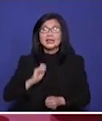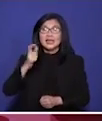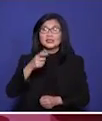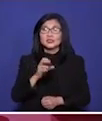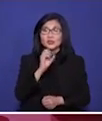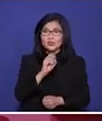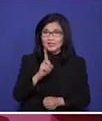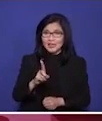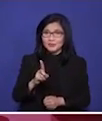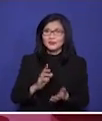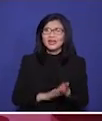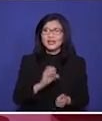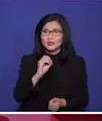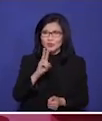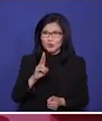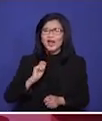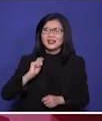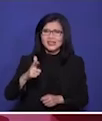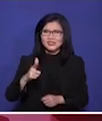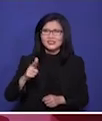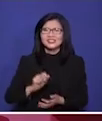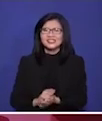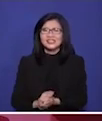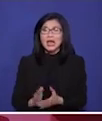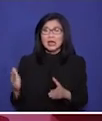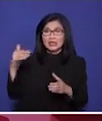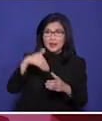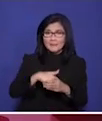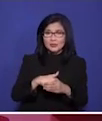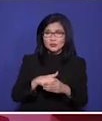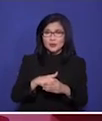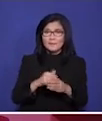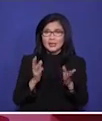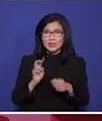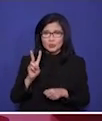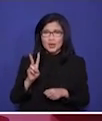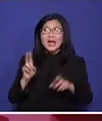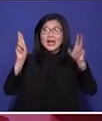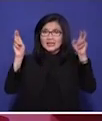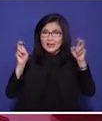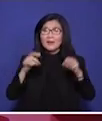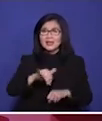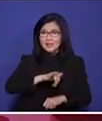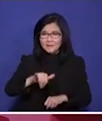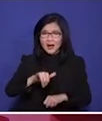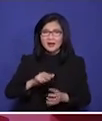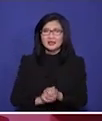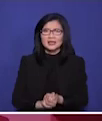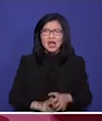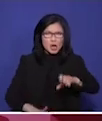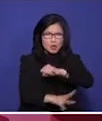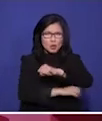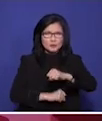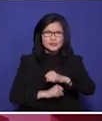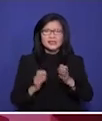02 kita akan lanjutkan kembali kita masuk ke bagian kedua temanya masih sama para paslon adalah korupsi